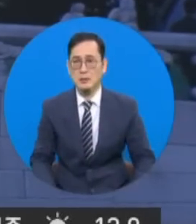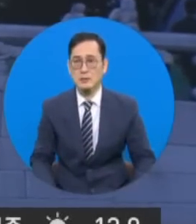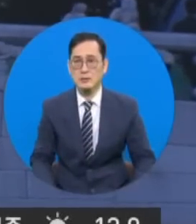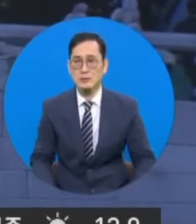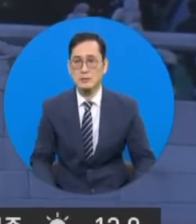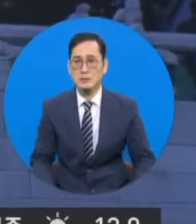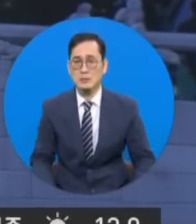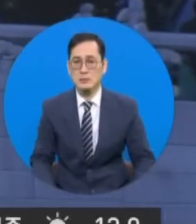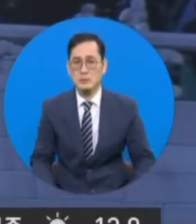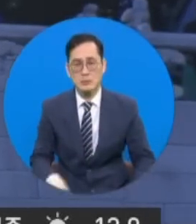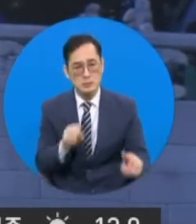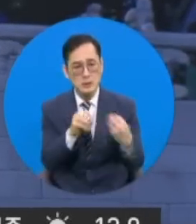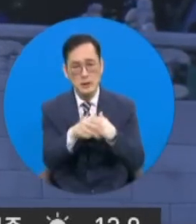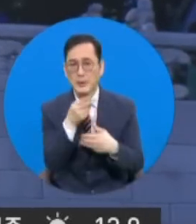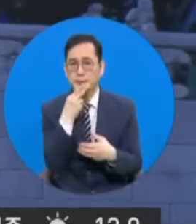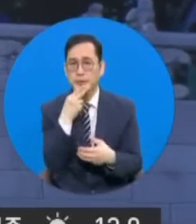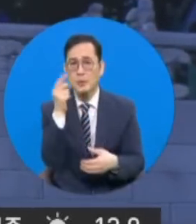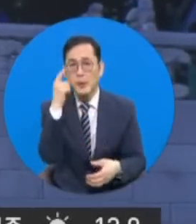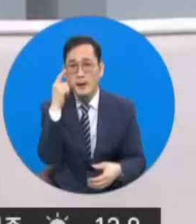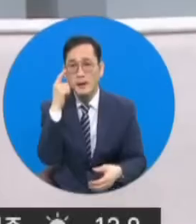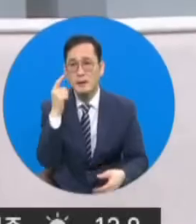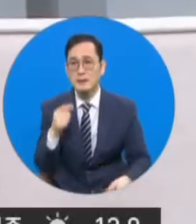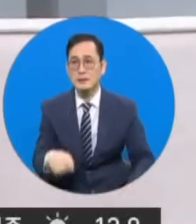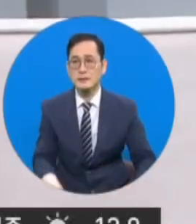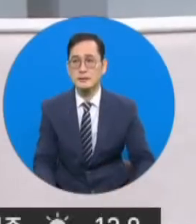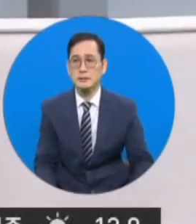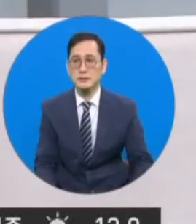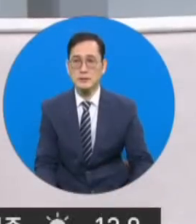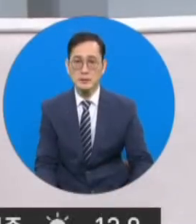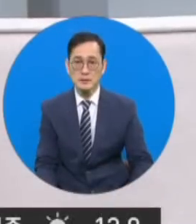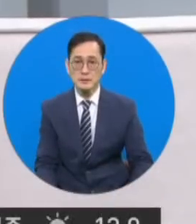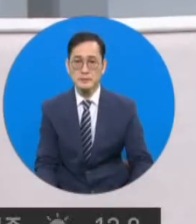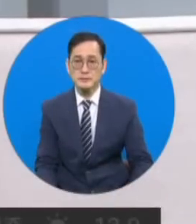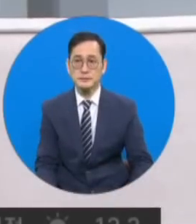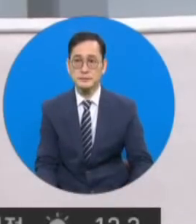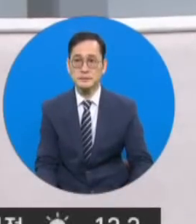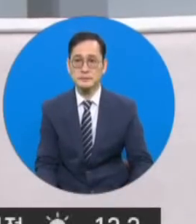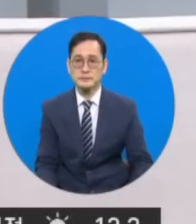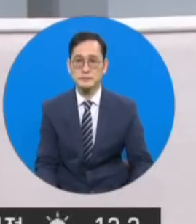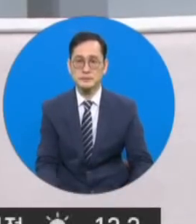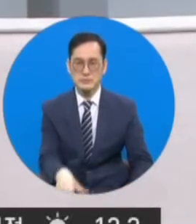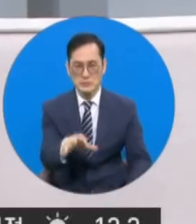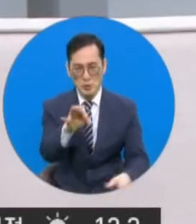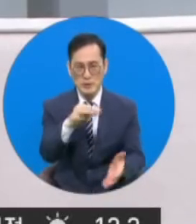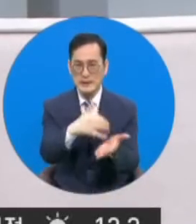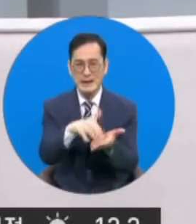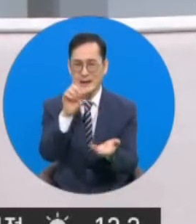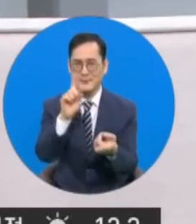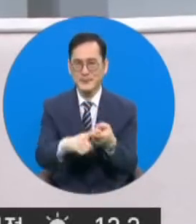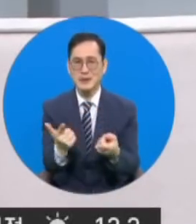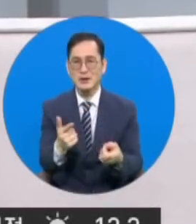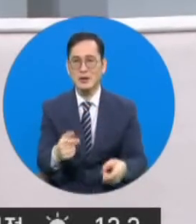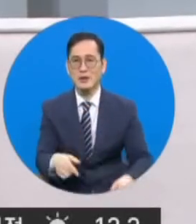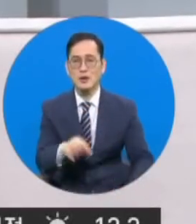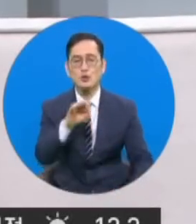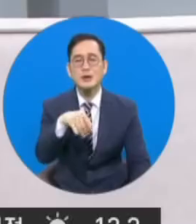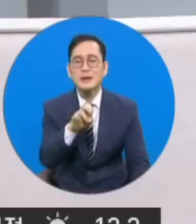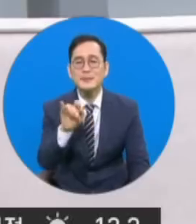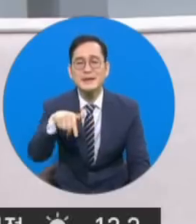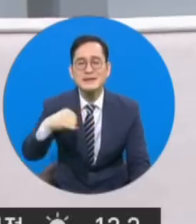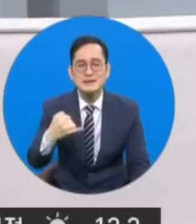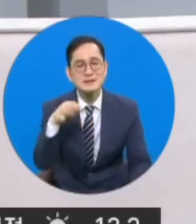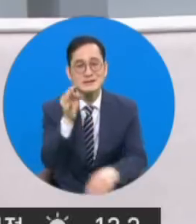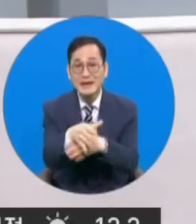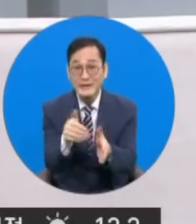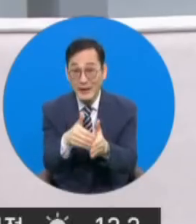왜 안 내놓는 걸까요 간단한 산수가 안 되는 지금 해명을 내놓고 있으면서 그렇죠 그리고 위믹스를 간단해요